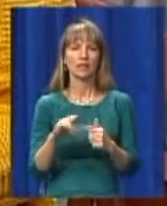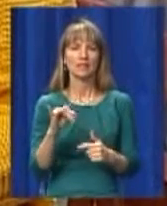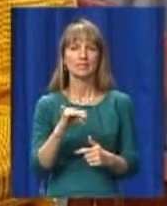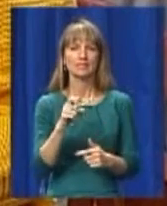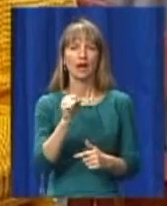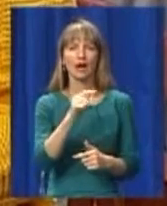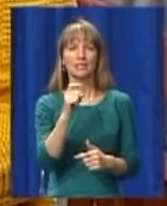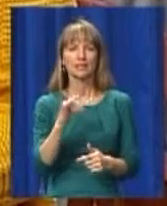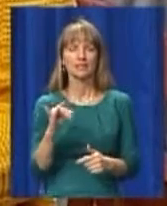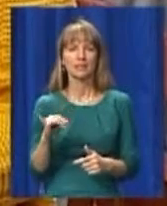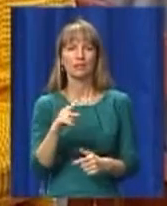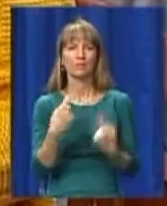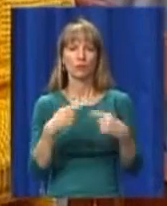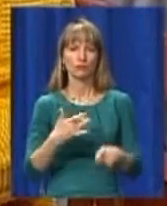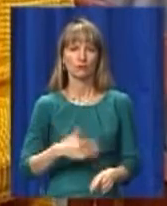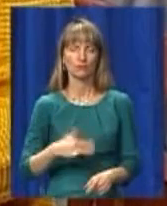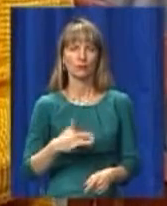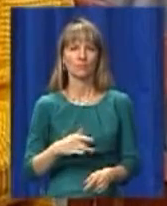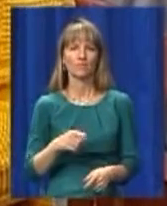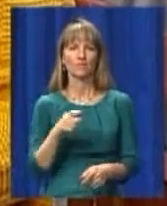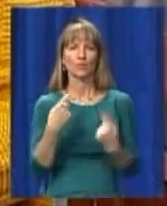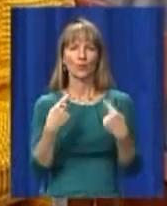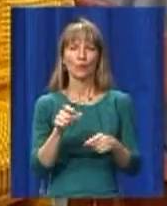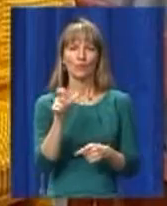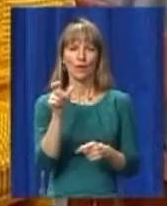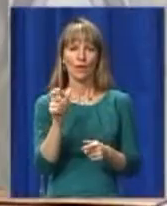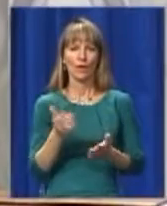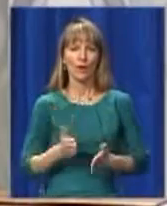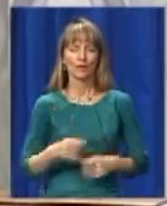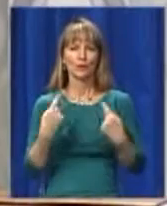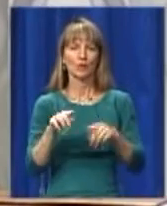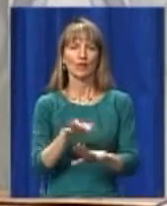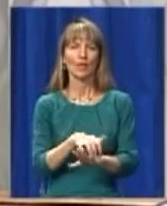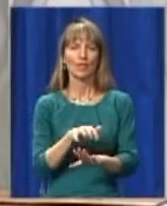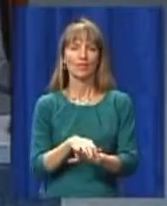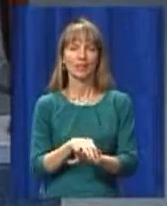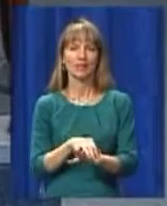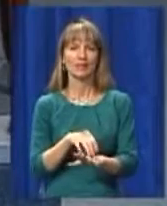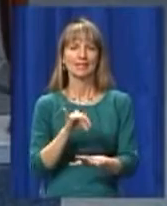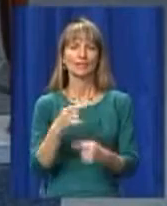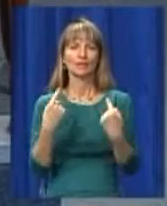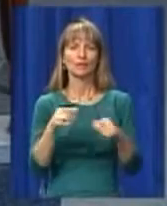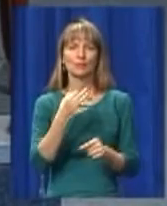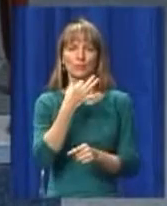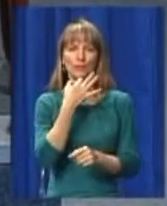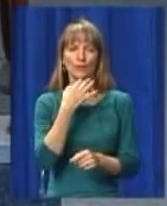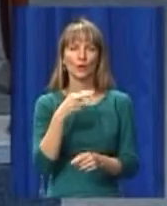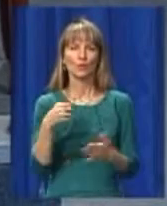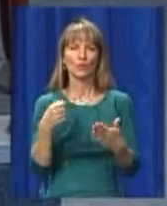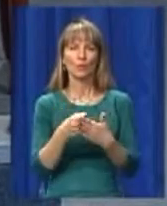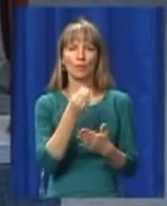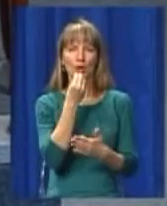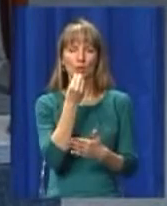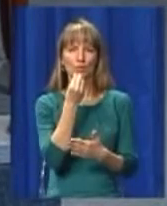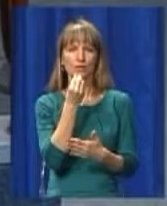наприклад, там взагалі, ну, якось інший шлунок, інші організм, інші коти взагалі, інші їхні уподобання до продуктів